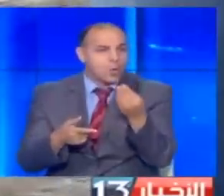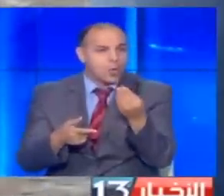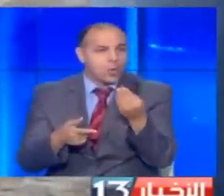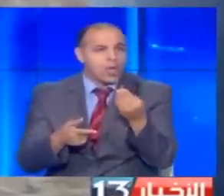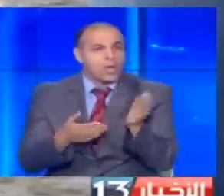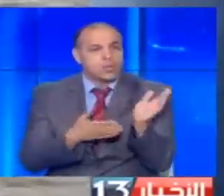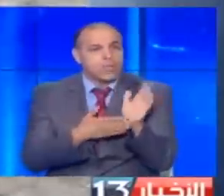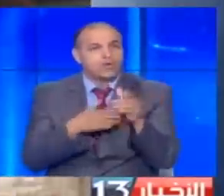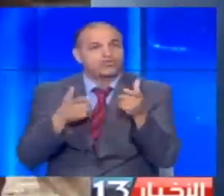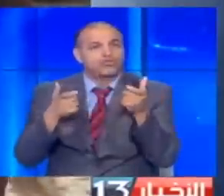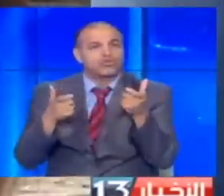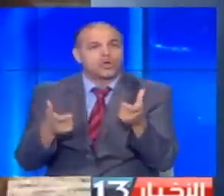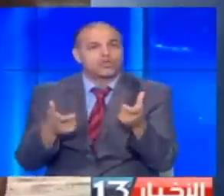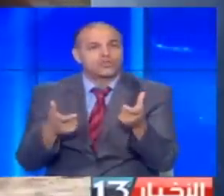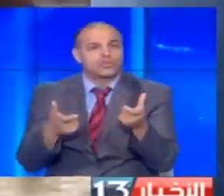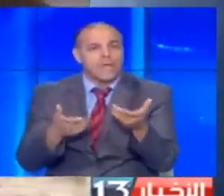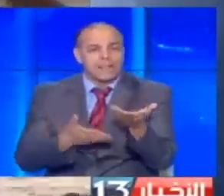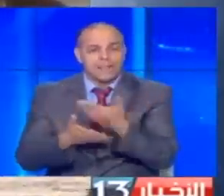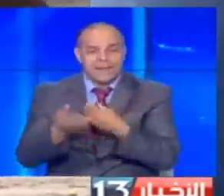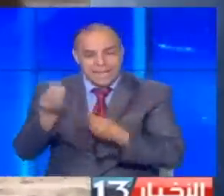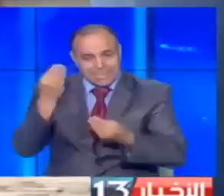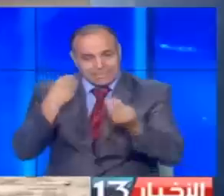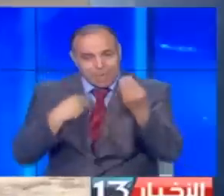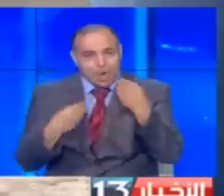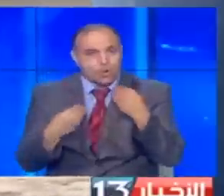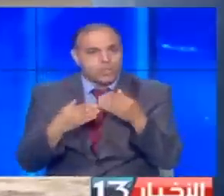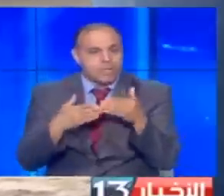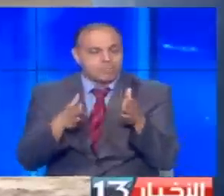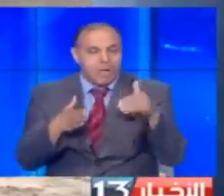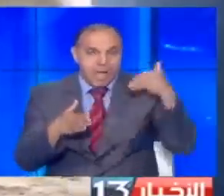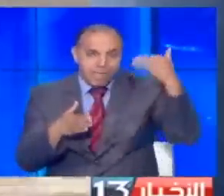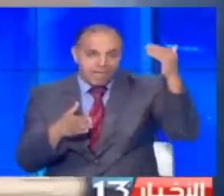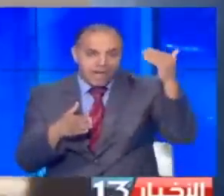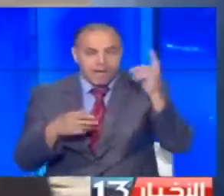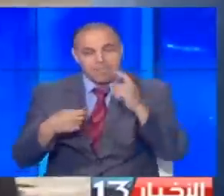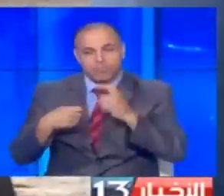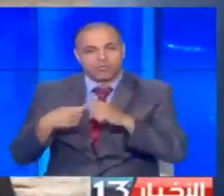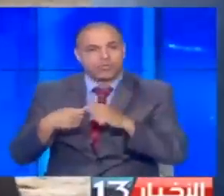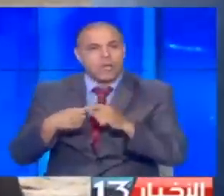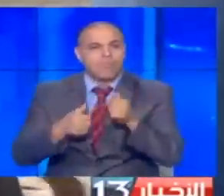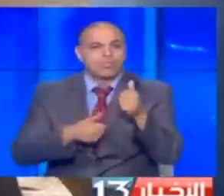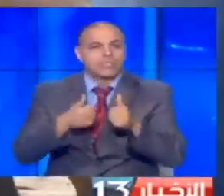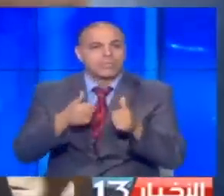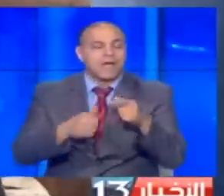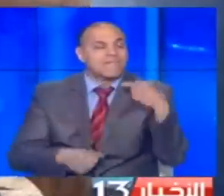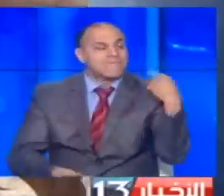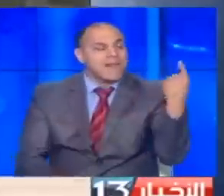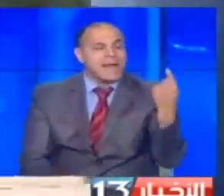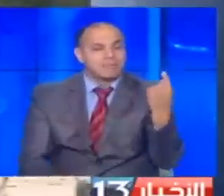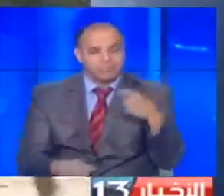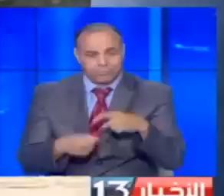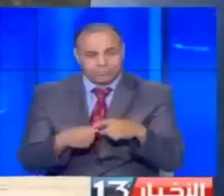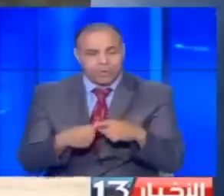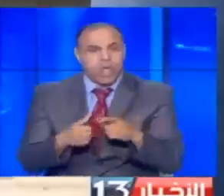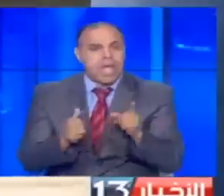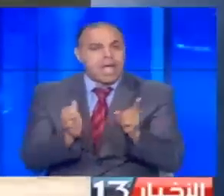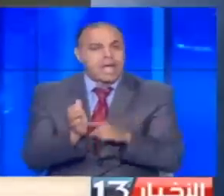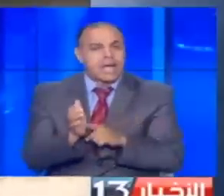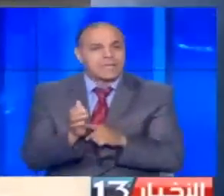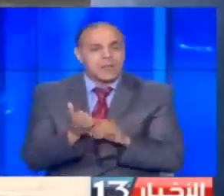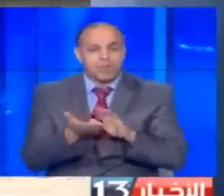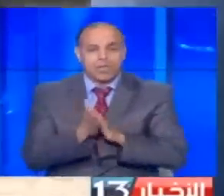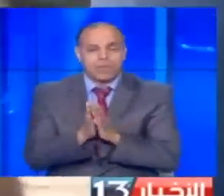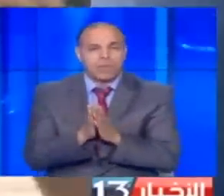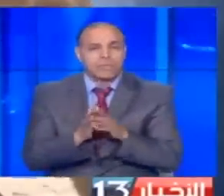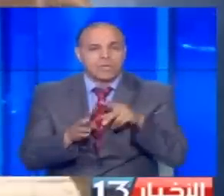تمثل فرصه لتبادل الخبرات و تفتح افاقا للمشاركه في المسابقات الدوليه وهو ما اكدته منظمه